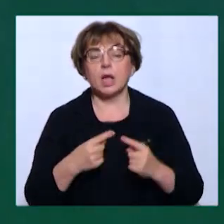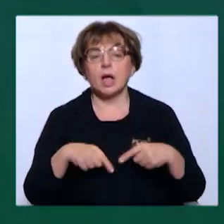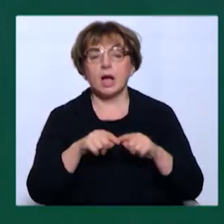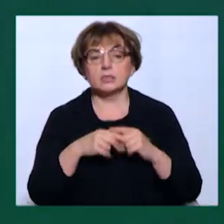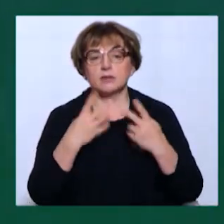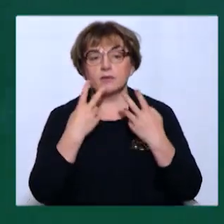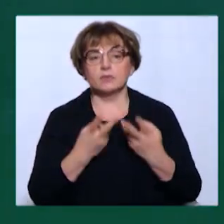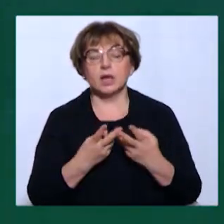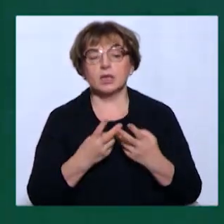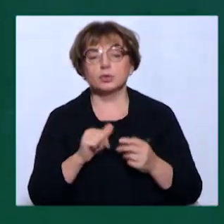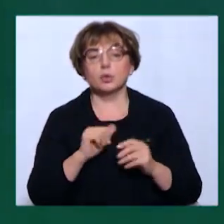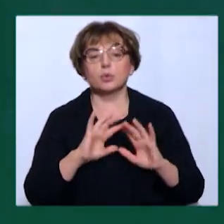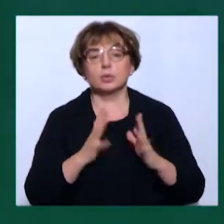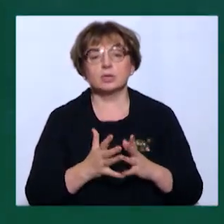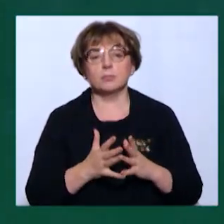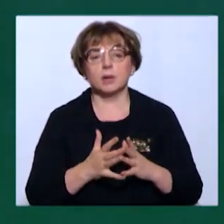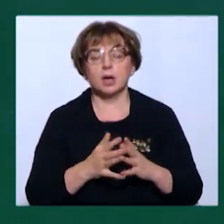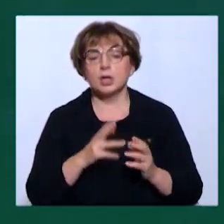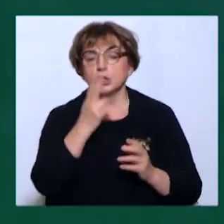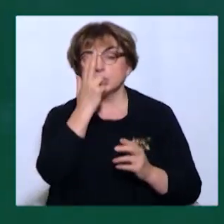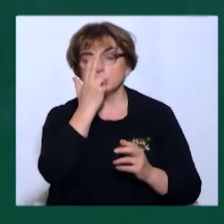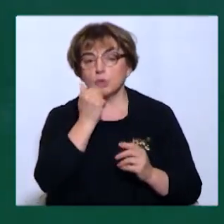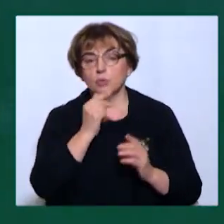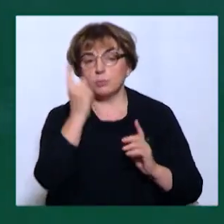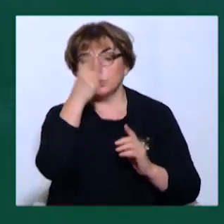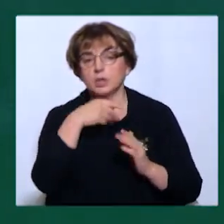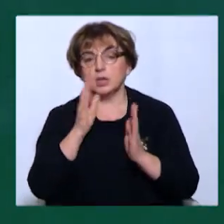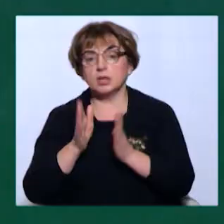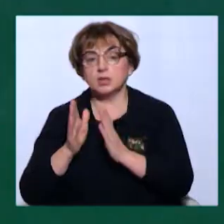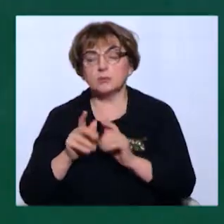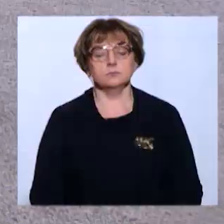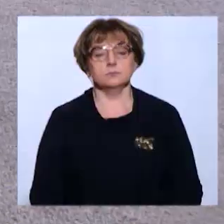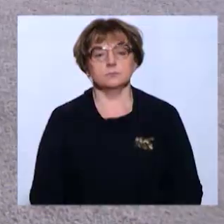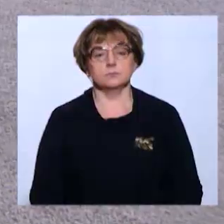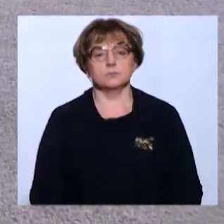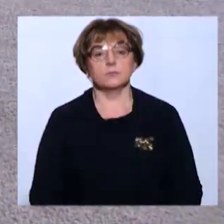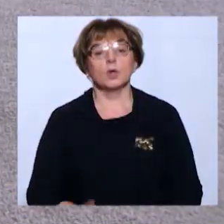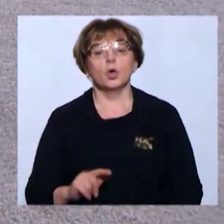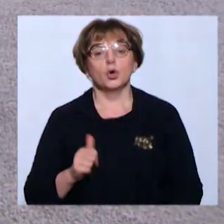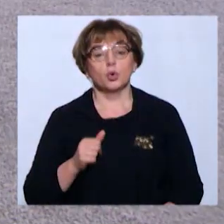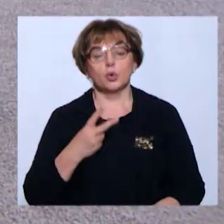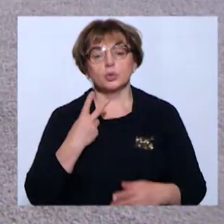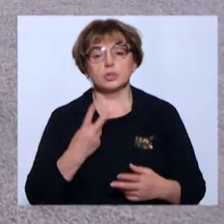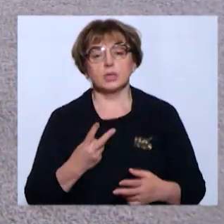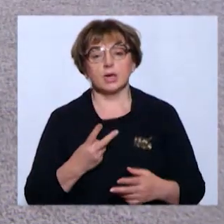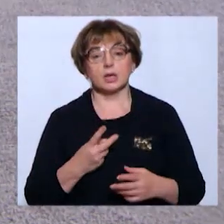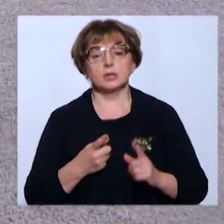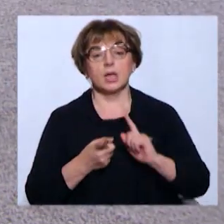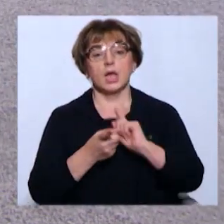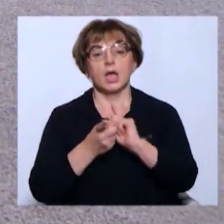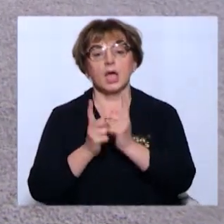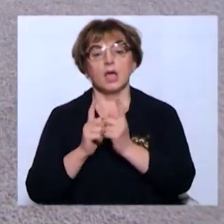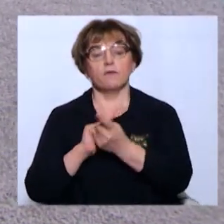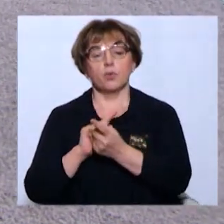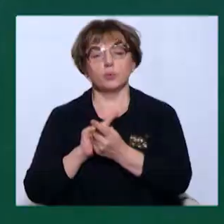განვიხილეთ, როგორ ხდება შეგუებული ინდივიდების წარმოქმნა. როგორც ნახეთ, ევოლუციის